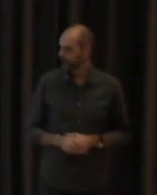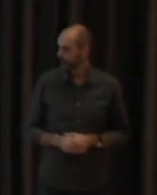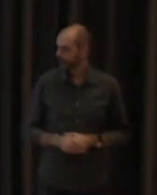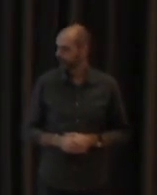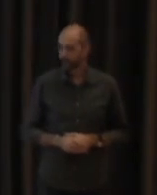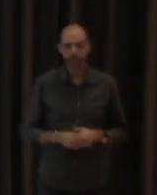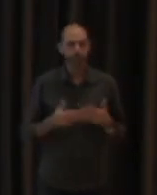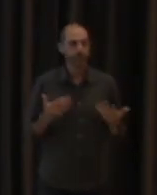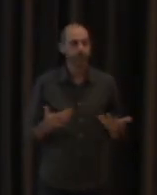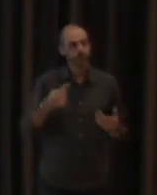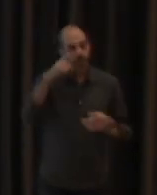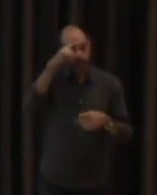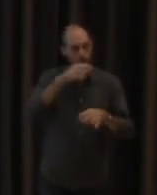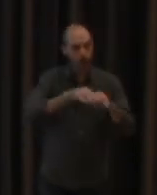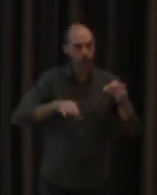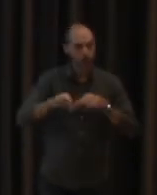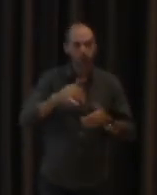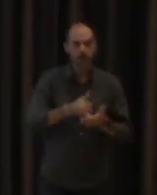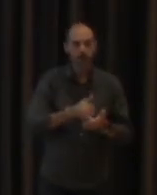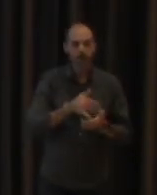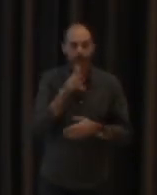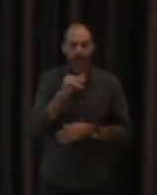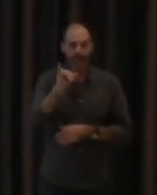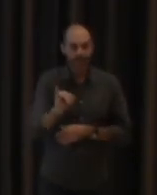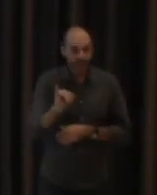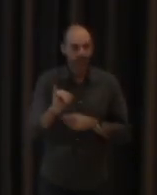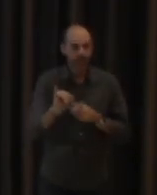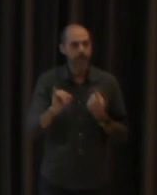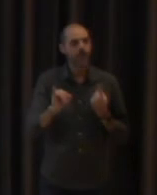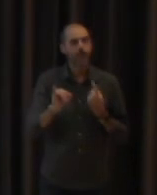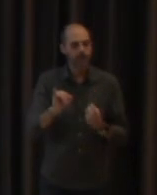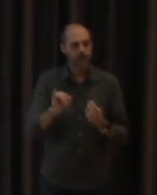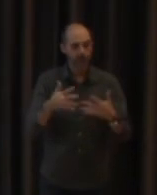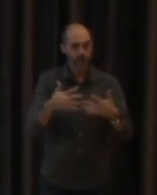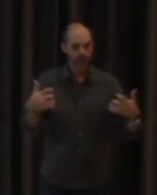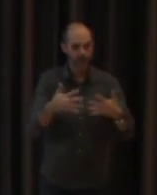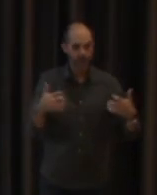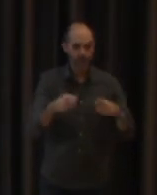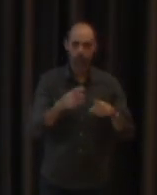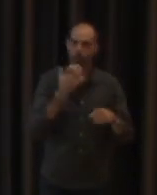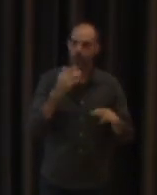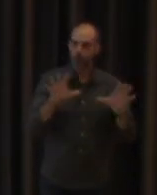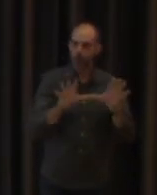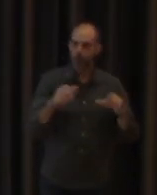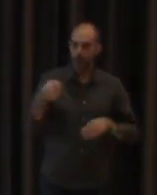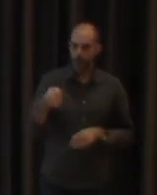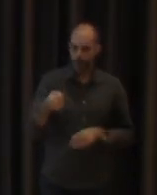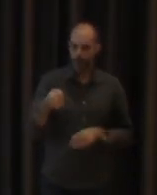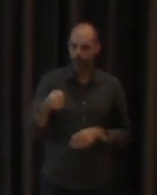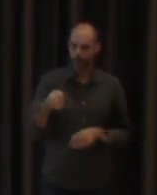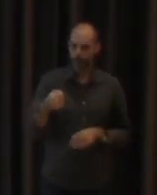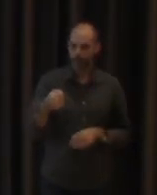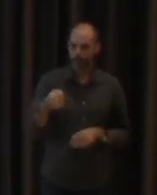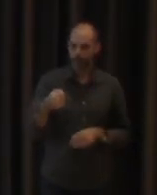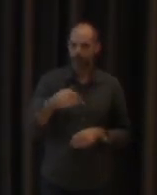Així doncs, el pronom feble i, en valor comitatiu, és necessari en una frase com la de 10A, si a partir